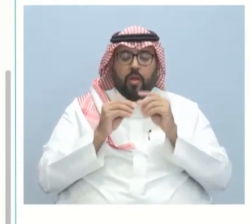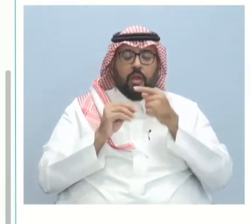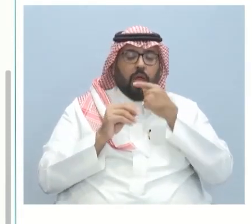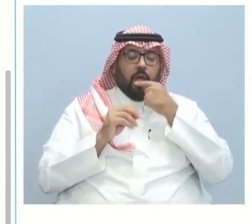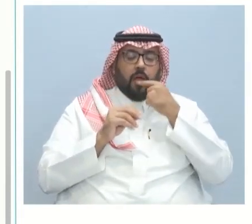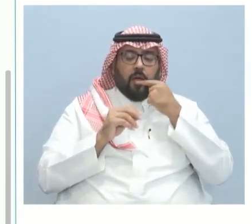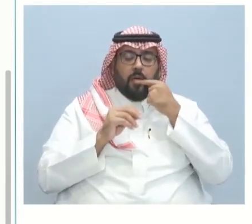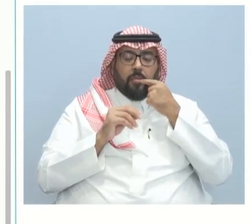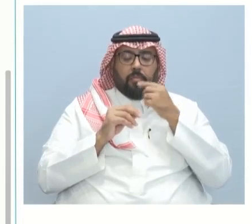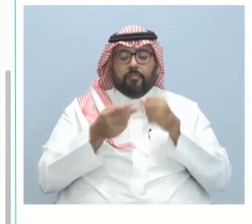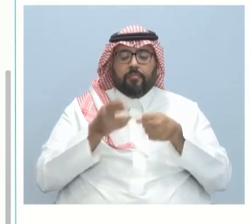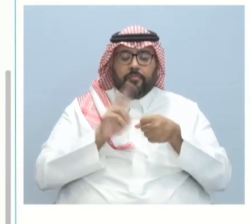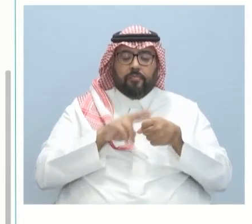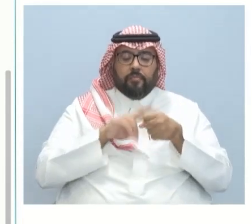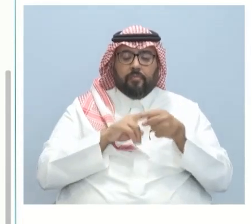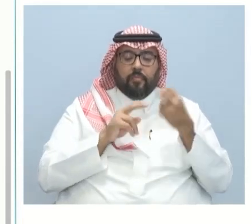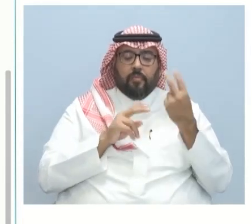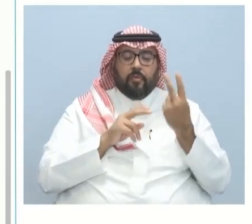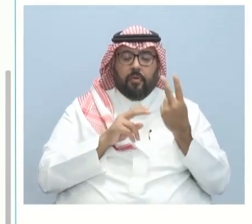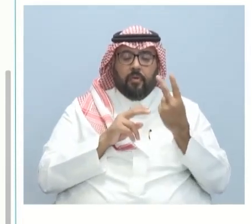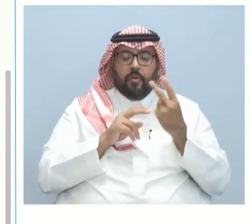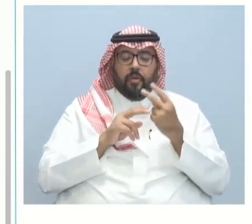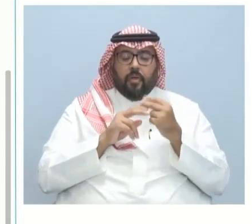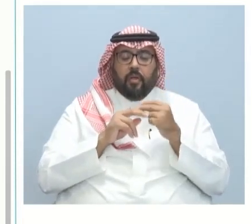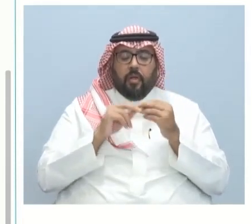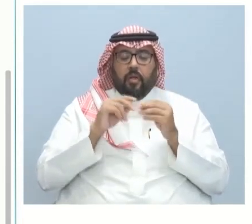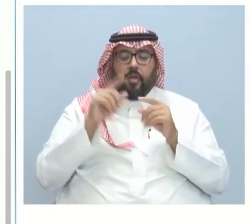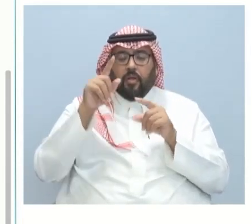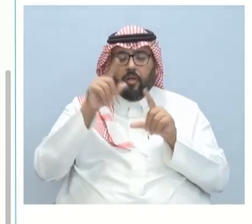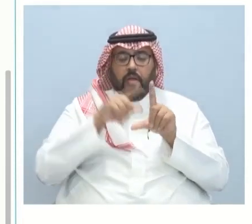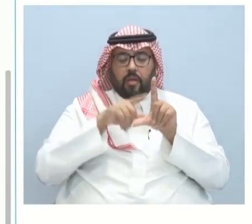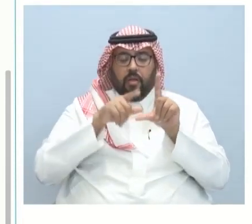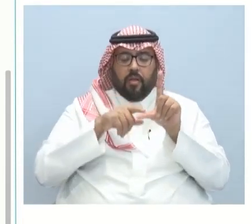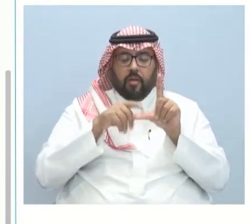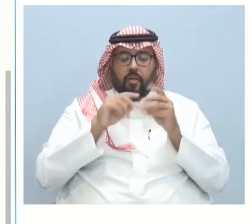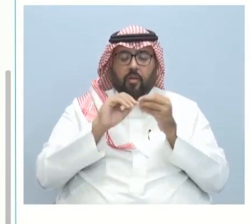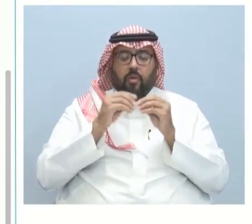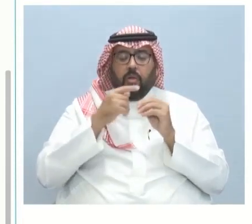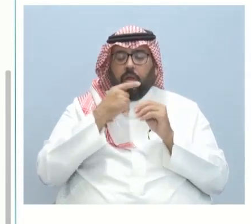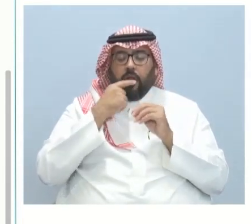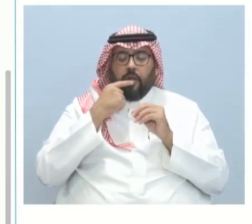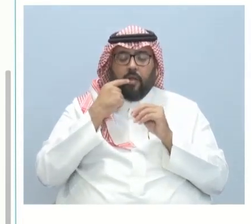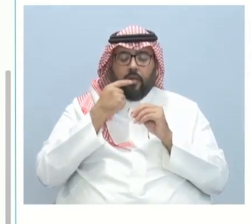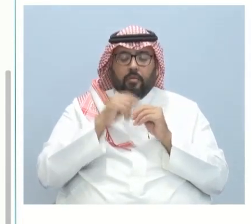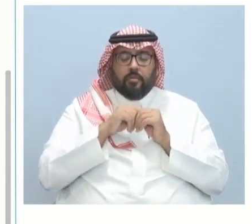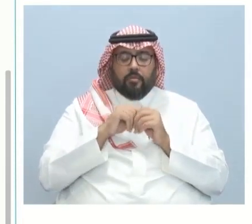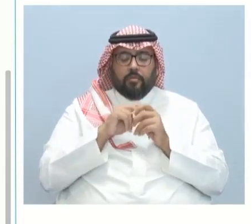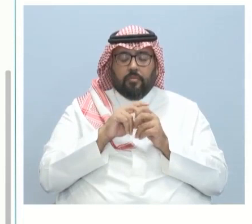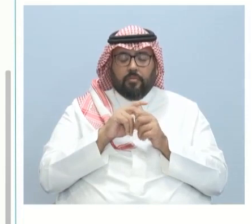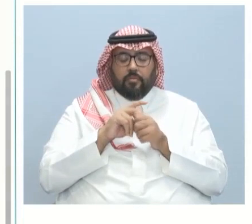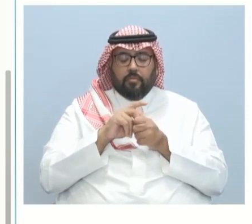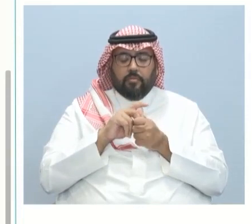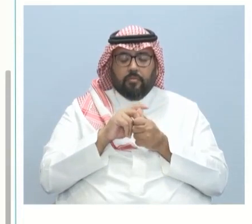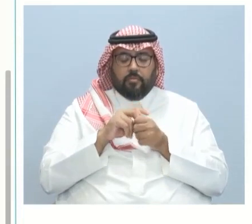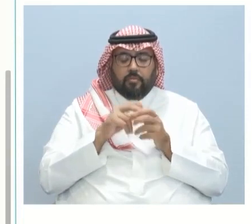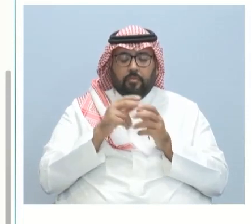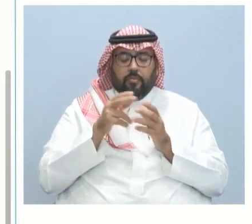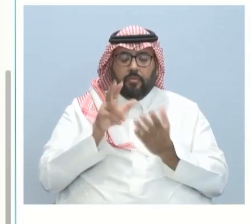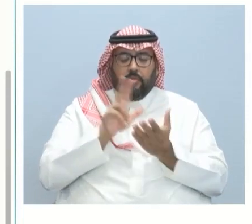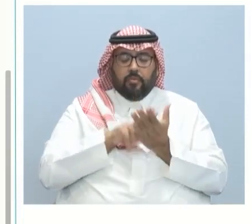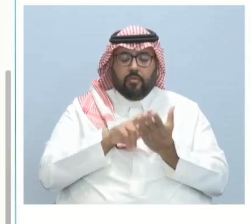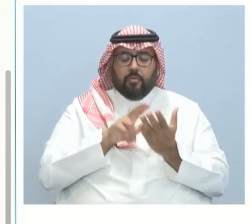ثم التكرار مرتين باللون لرسم ضلعين باللون الاحمر بالضغط